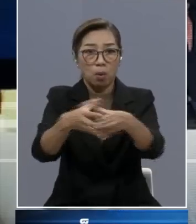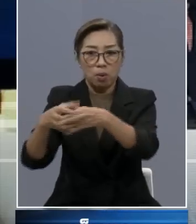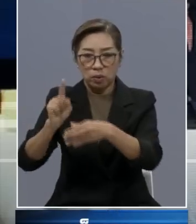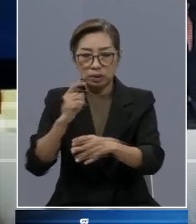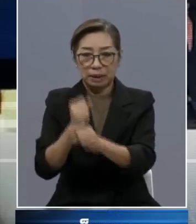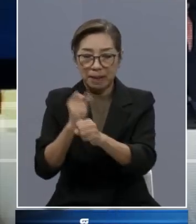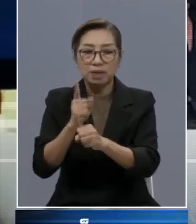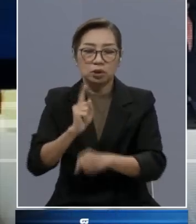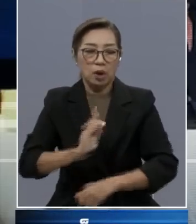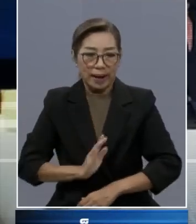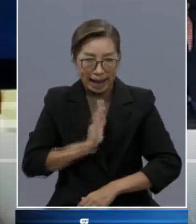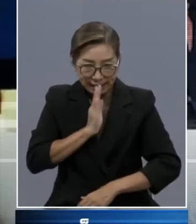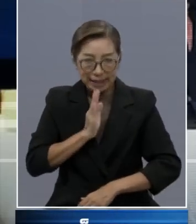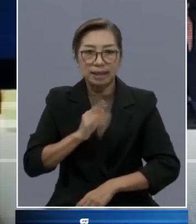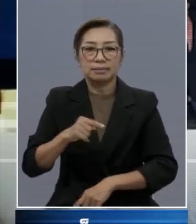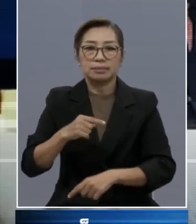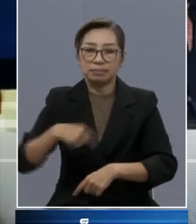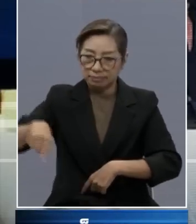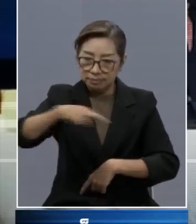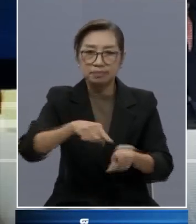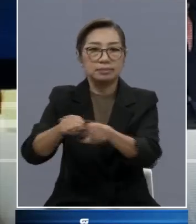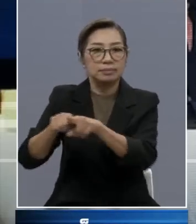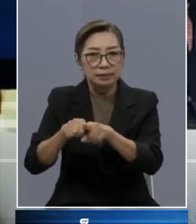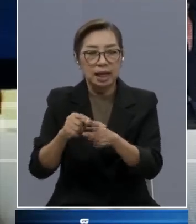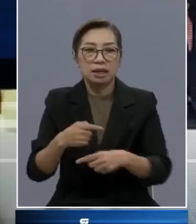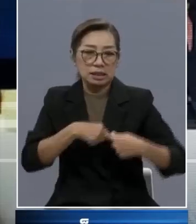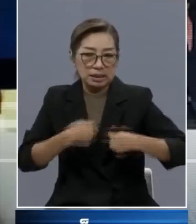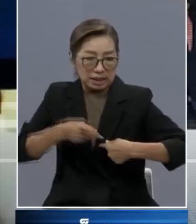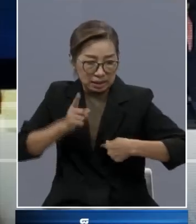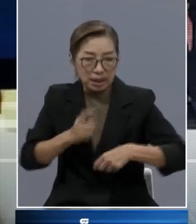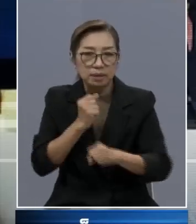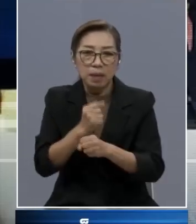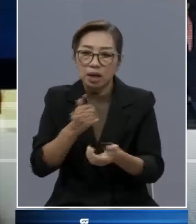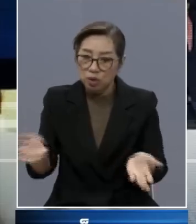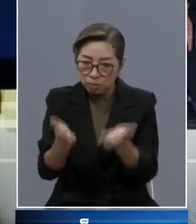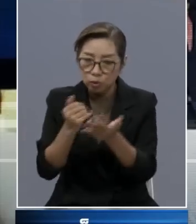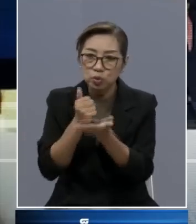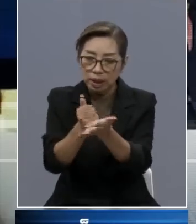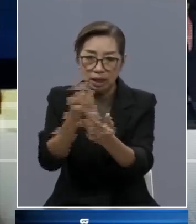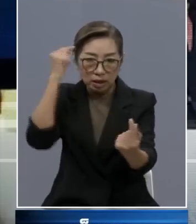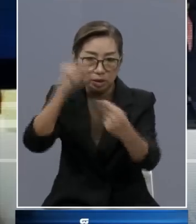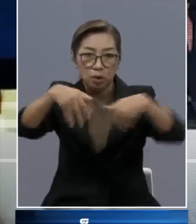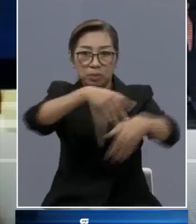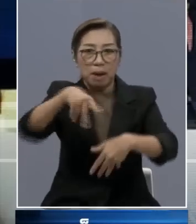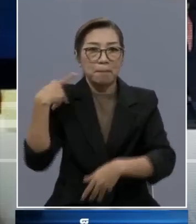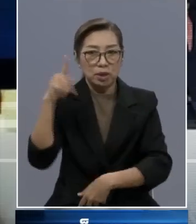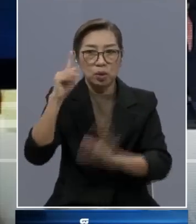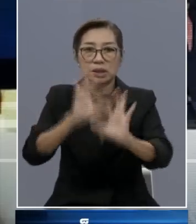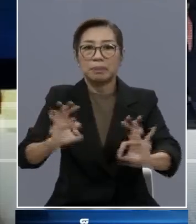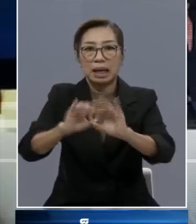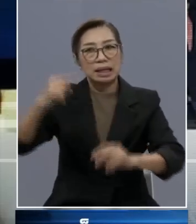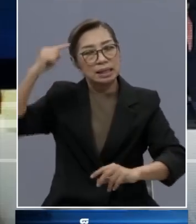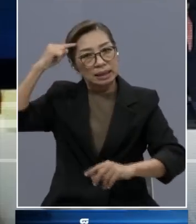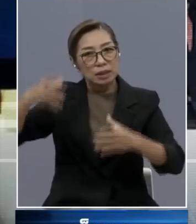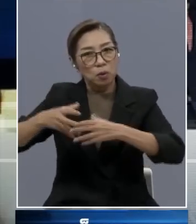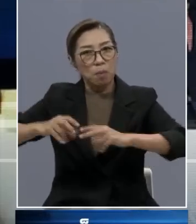ยให้เกียรติซึ่งกันและกันจริงใจต่อกันสนับสนุนการทำงานซึ่งกันและกันแล้วก็ยึดประโยชน์ของประชาชนเป็นที่ตั้งมากกว่าผลประโยชน์ของพรร